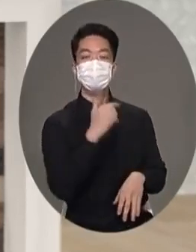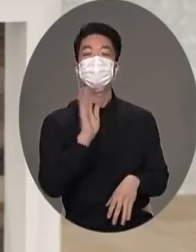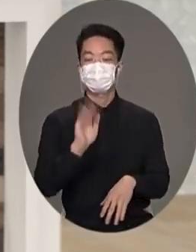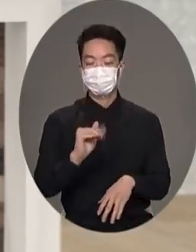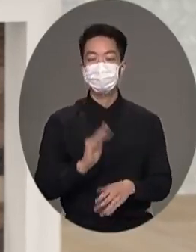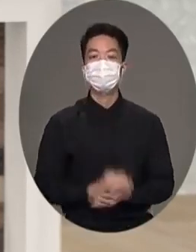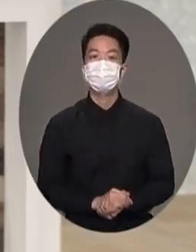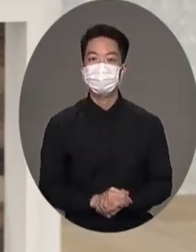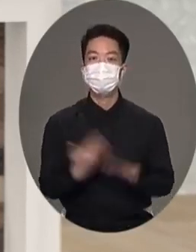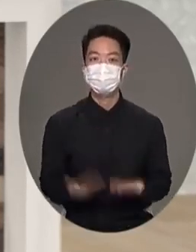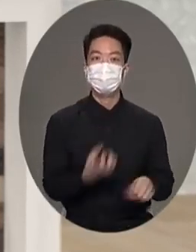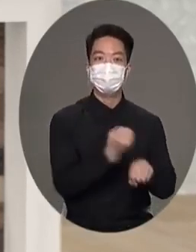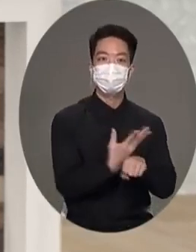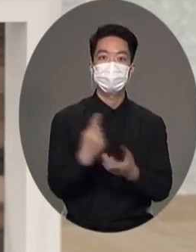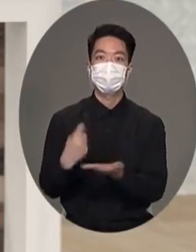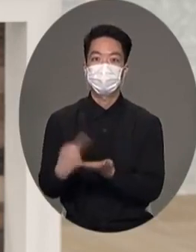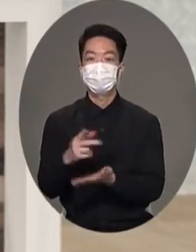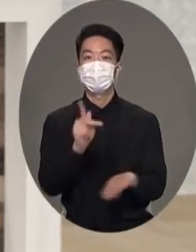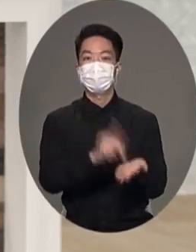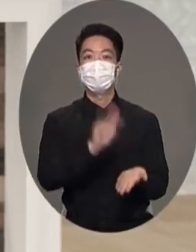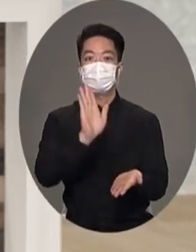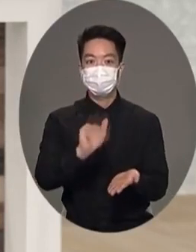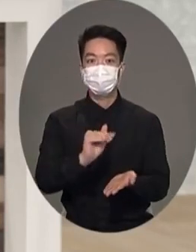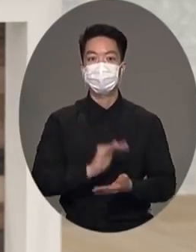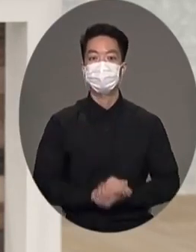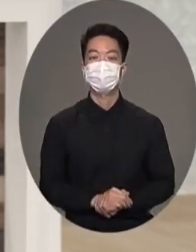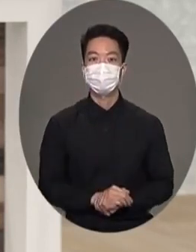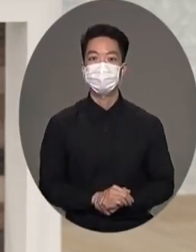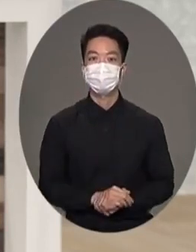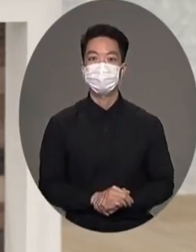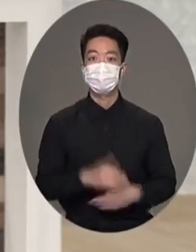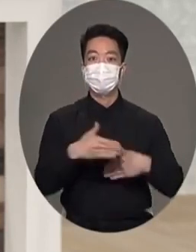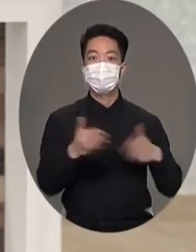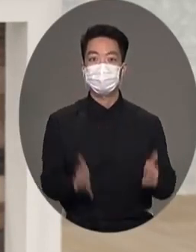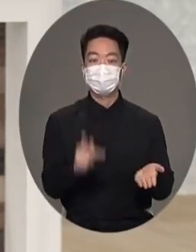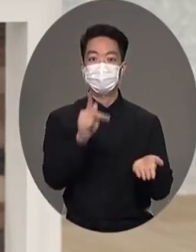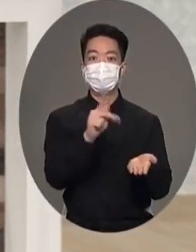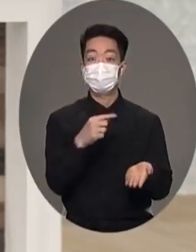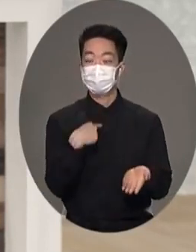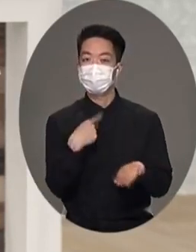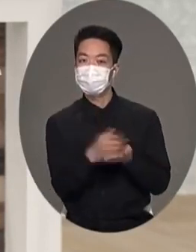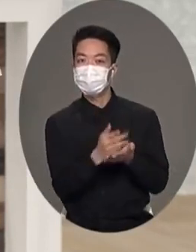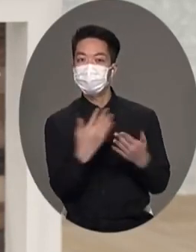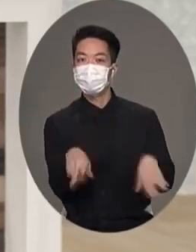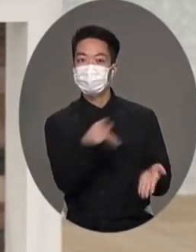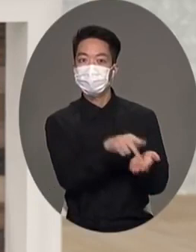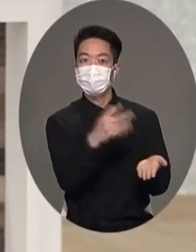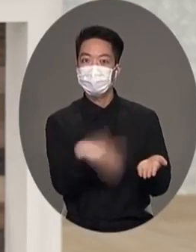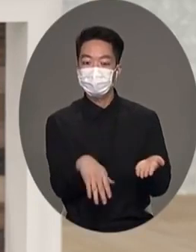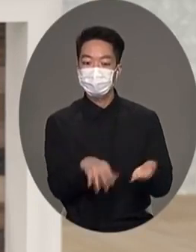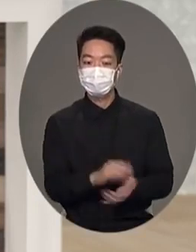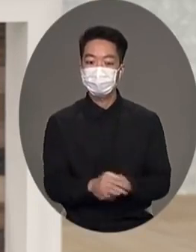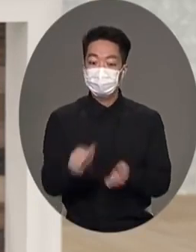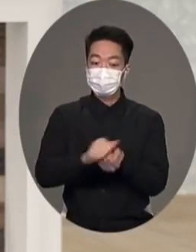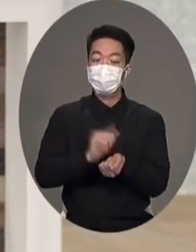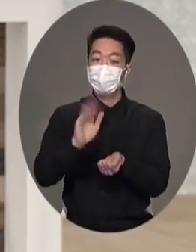啦拎翻按金。而家咧喺荃灣同埋灣仔咧都有得借用噶，而我咧試借用餐盒嘅時候咧，仲送一套